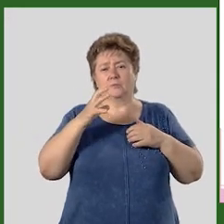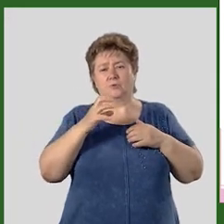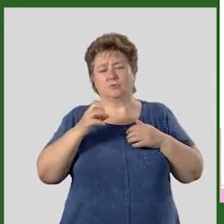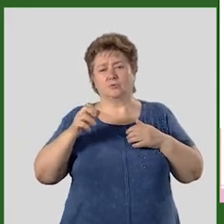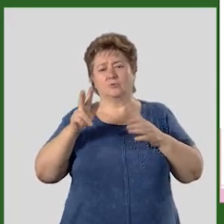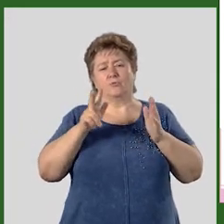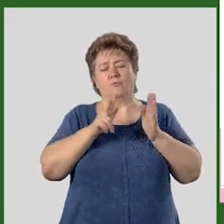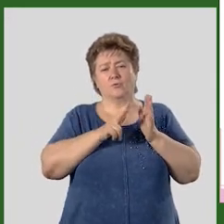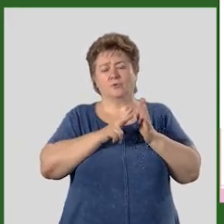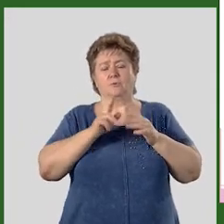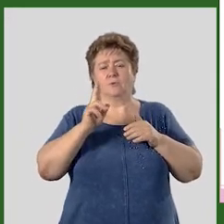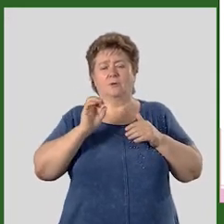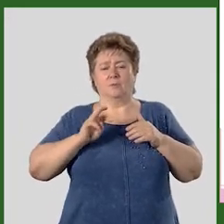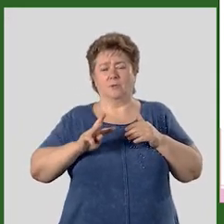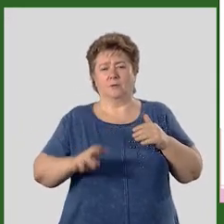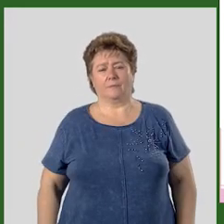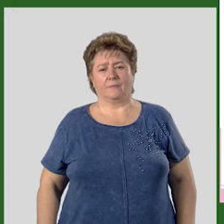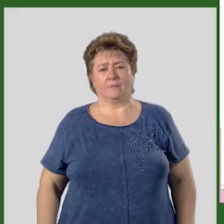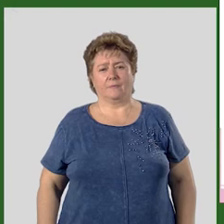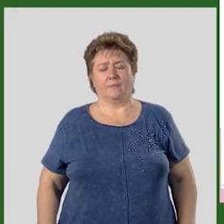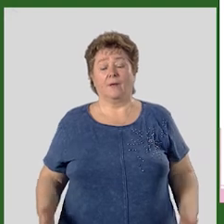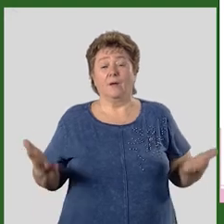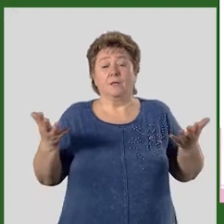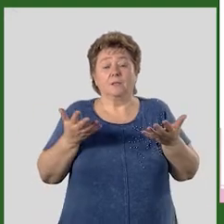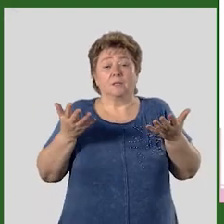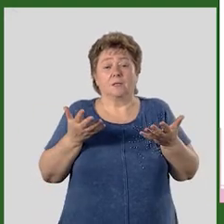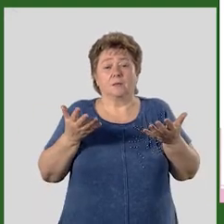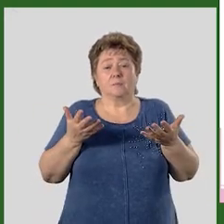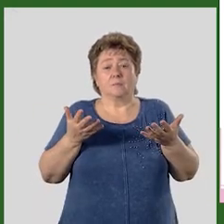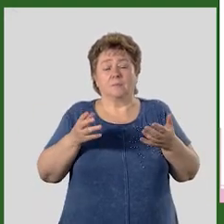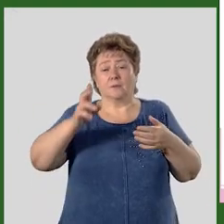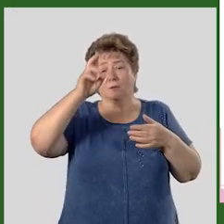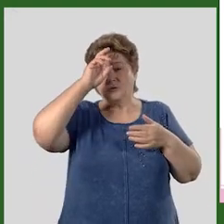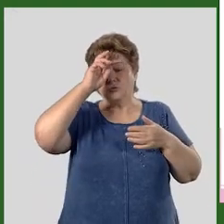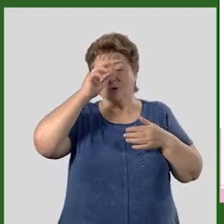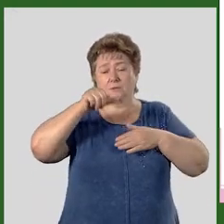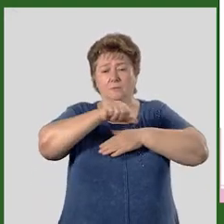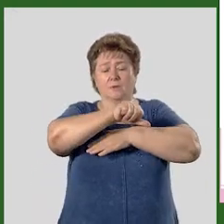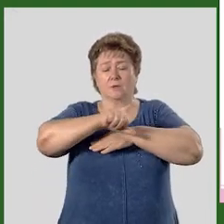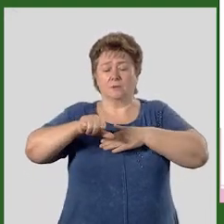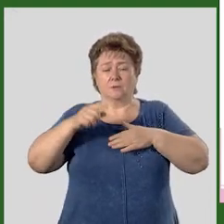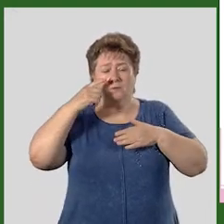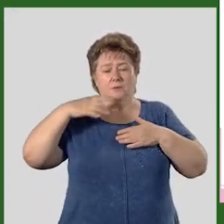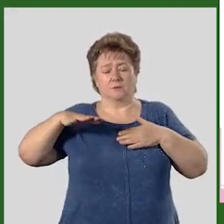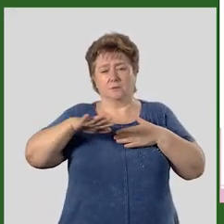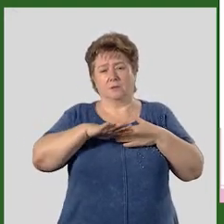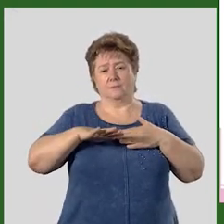4508 километров. С какими государствами граничит